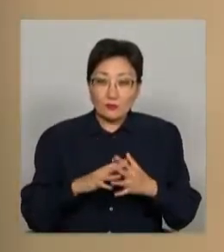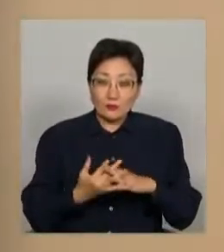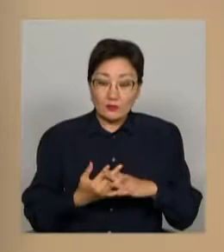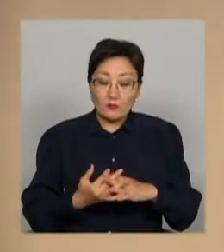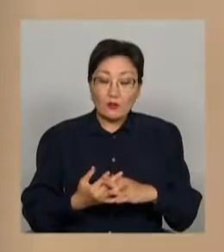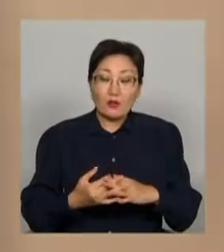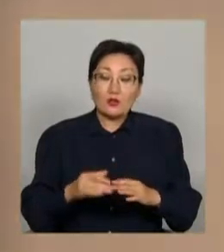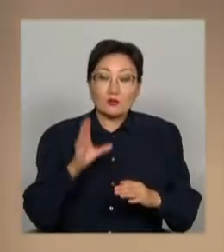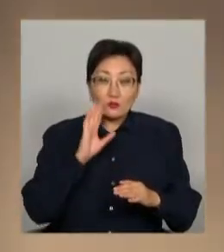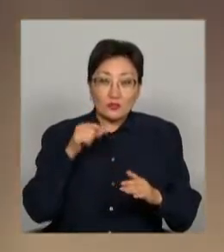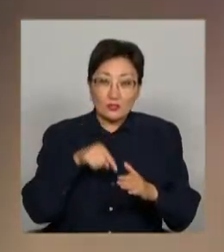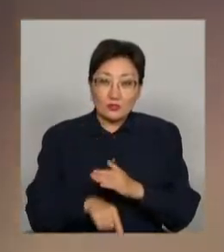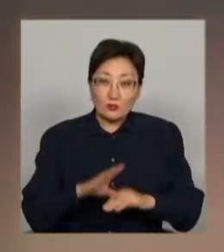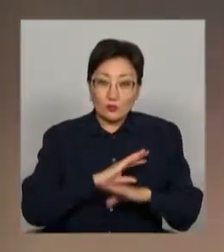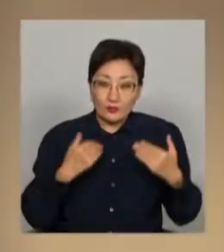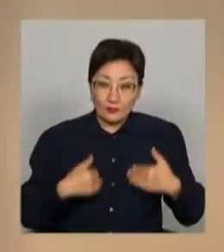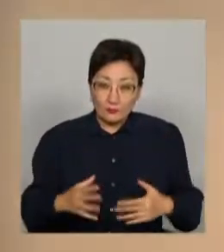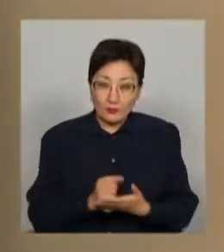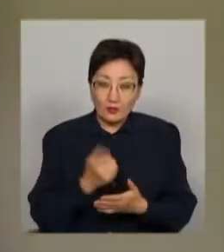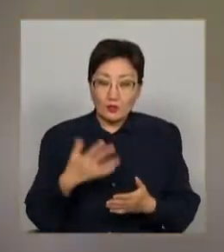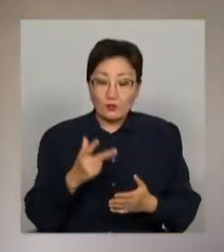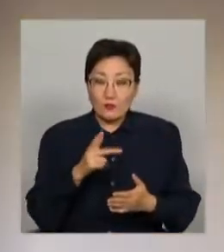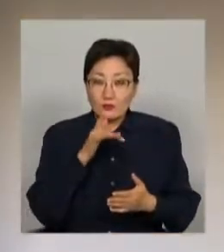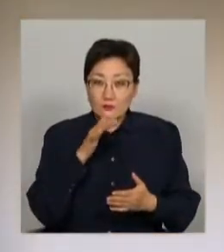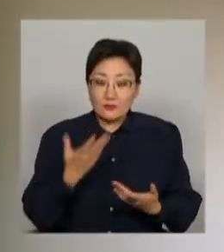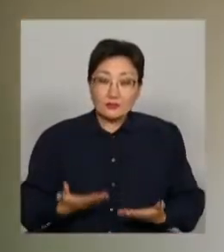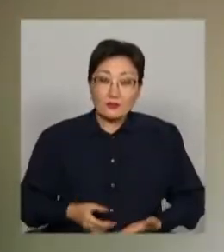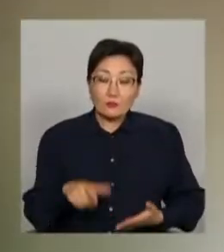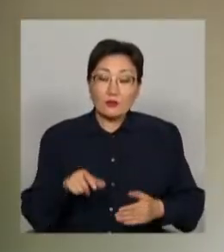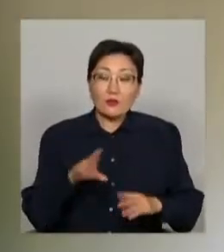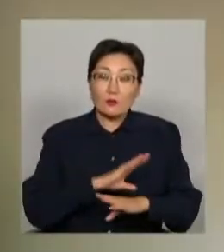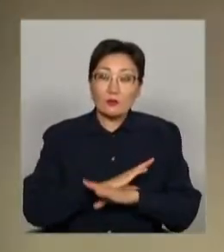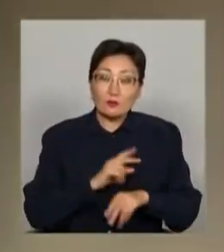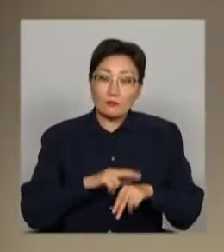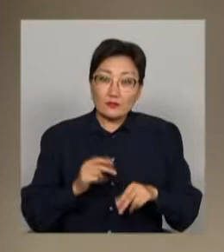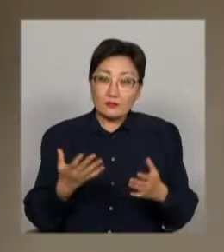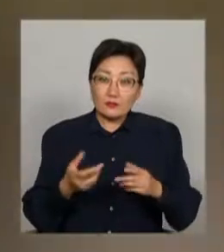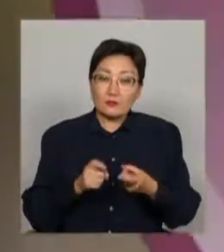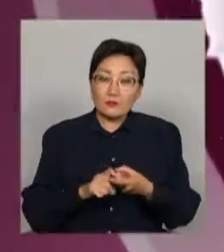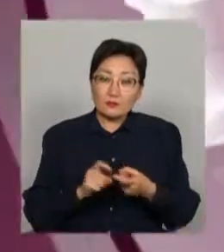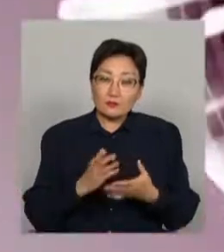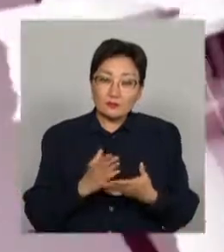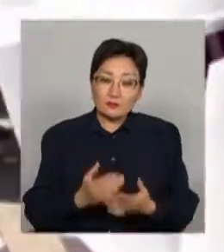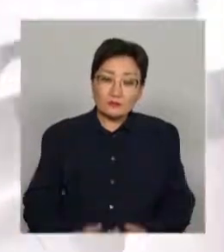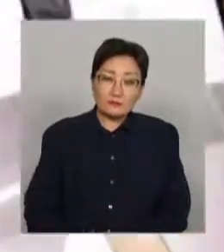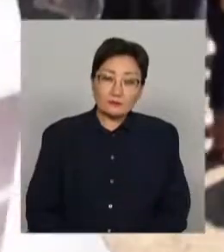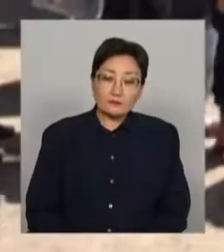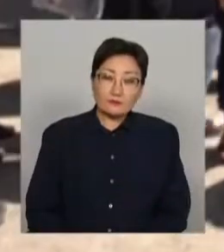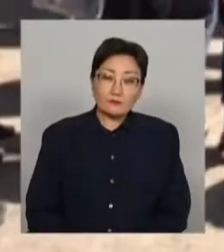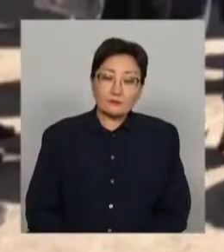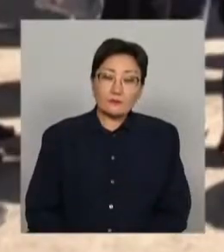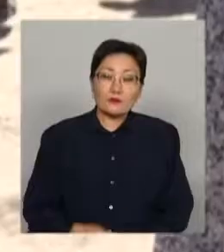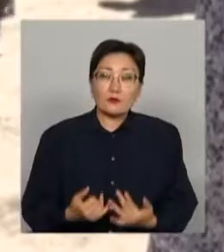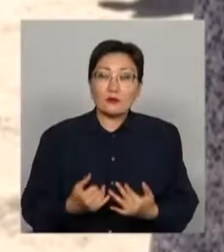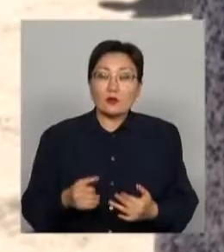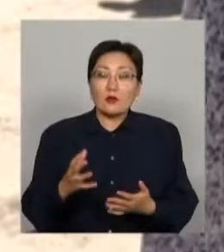мәйіт табылды. Мал бағумен айналысқан 23 жастағы тұрғынның қаза болуын полиция немен байланыстырады? Маңдай терімен